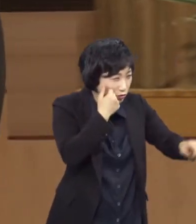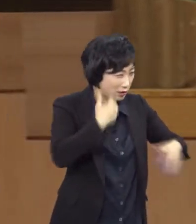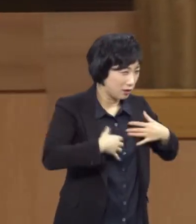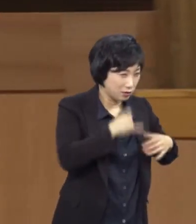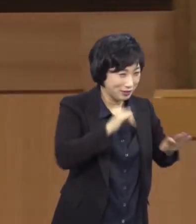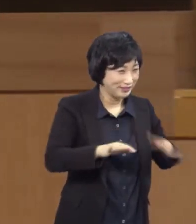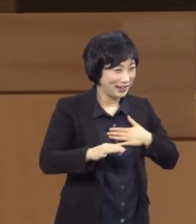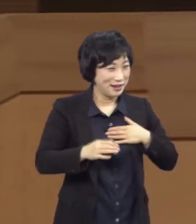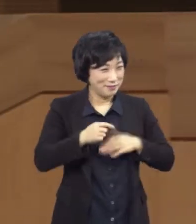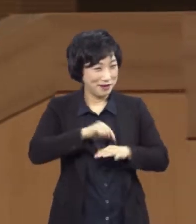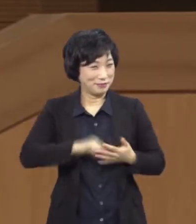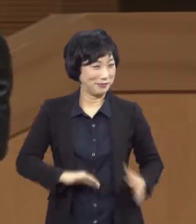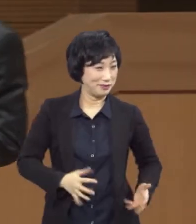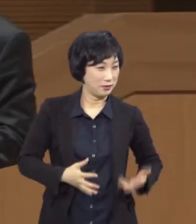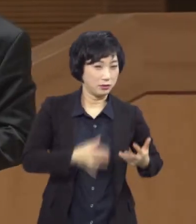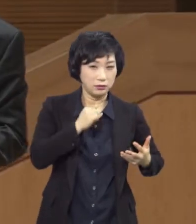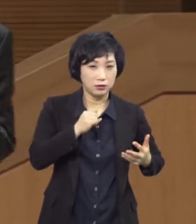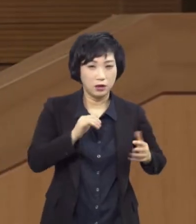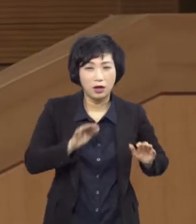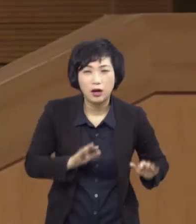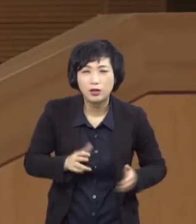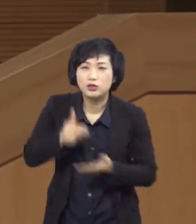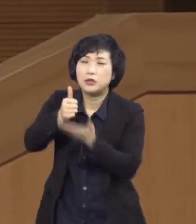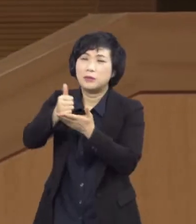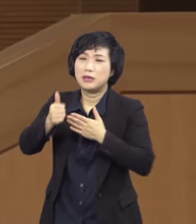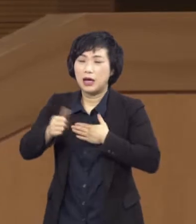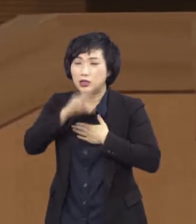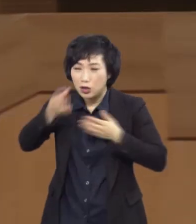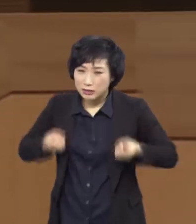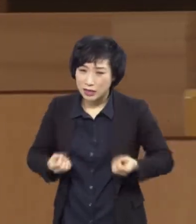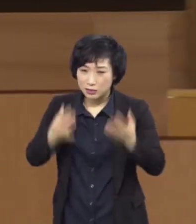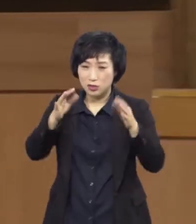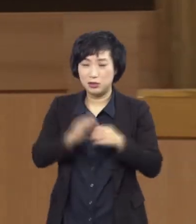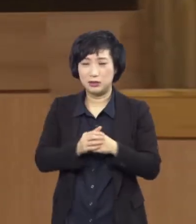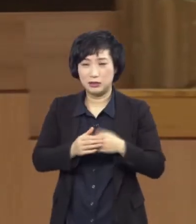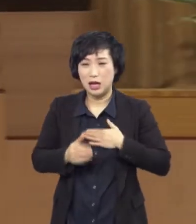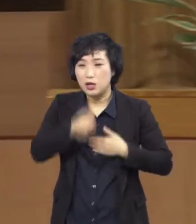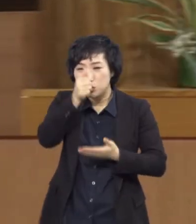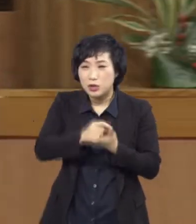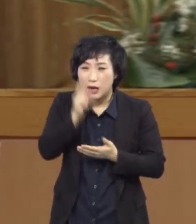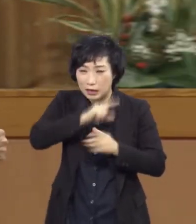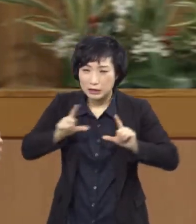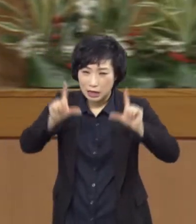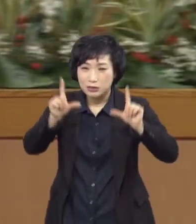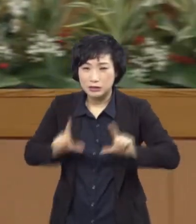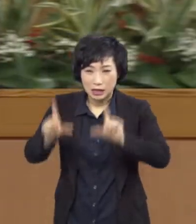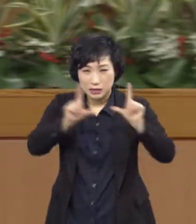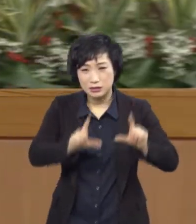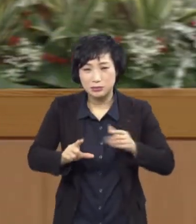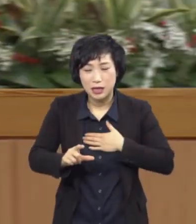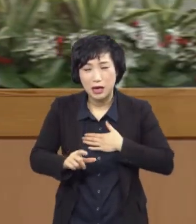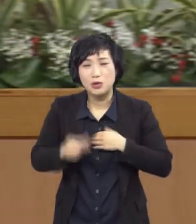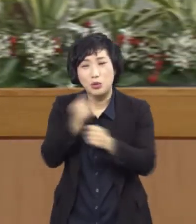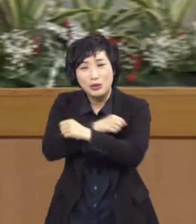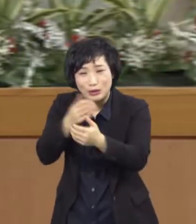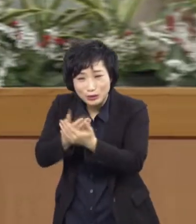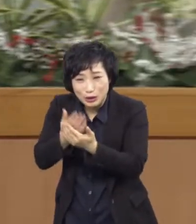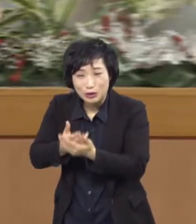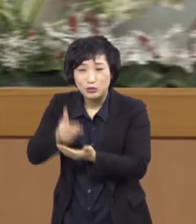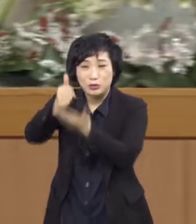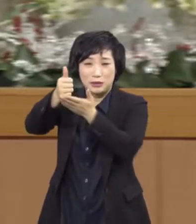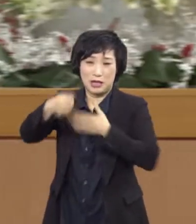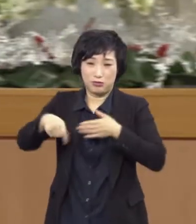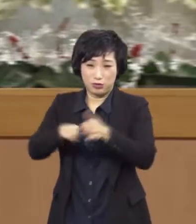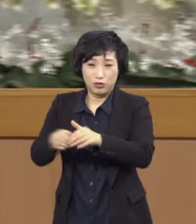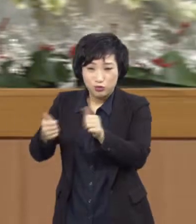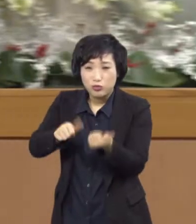같이 나도 날뛰었습니다. 주님 성탄을 목치라고 더럽히고 죄악된 날로 보냈음을 용서하옵소서. 주님이 나를 위해